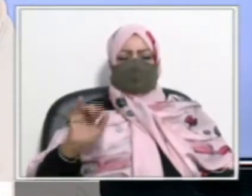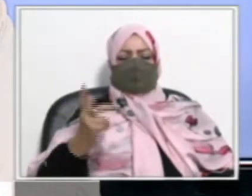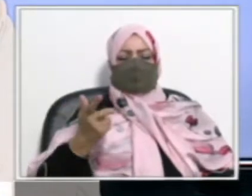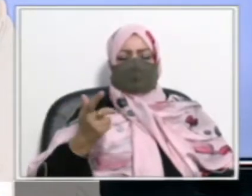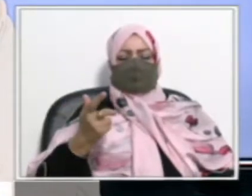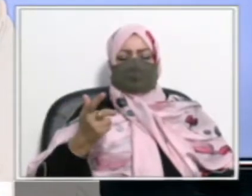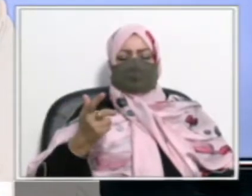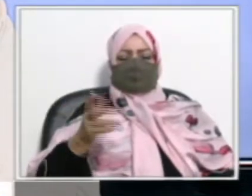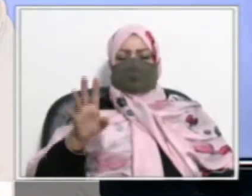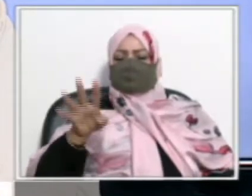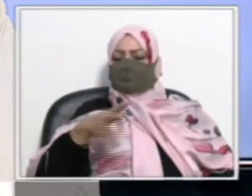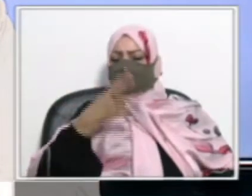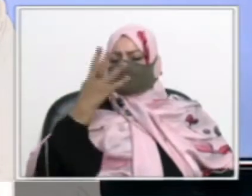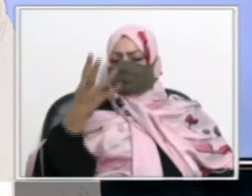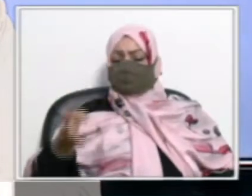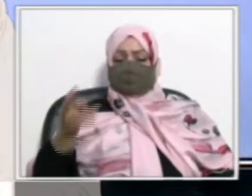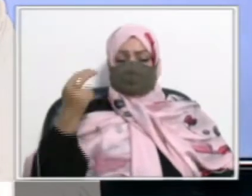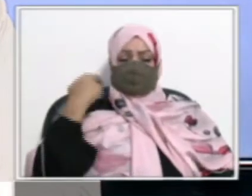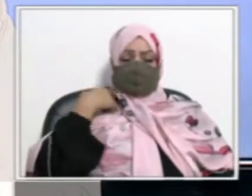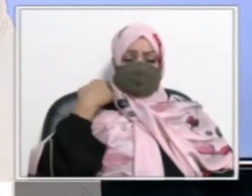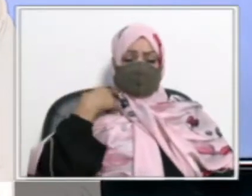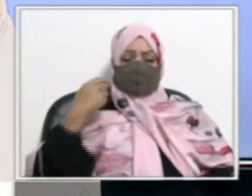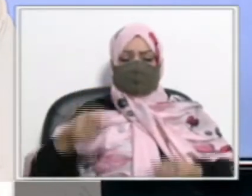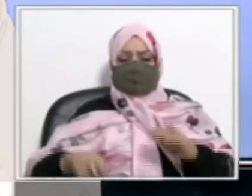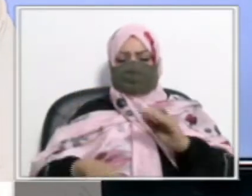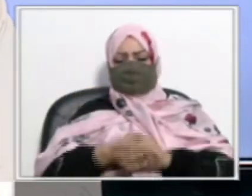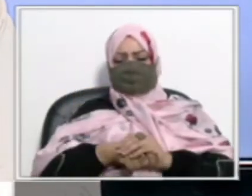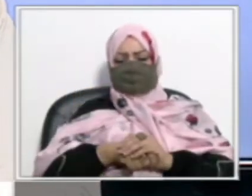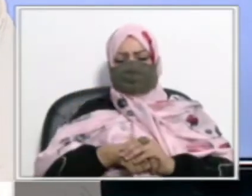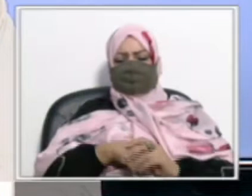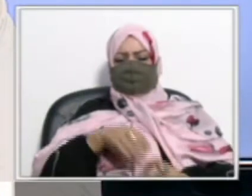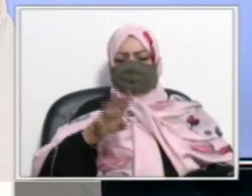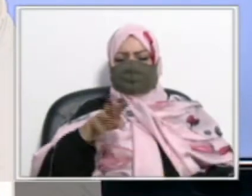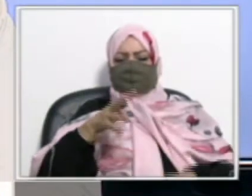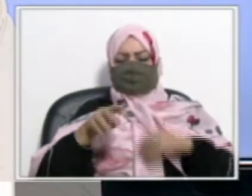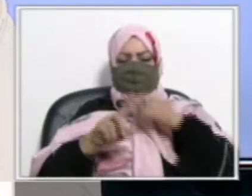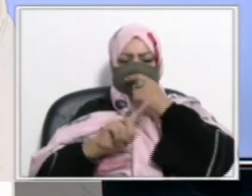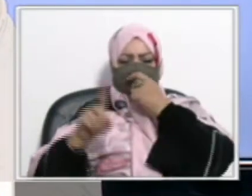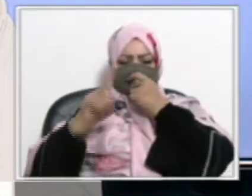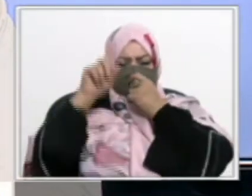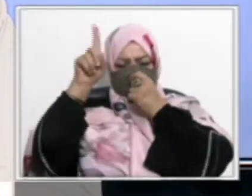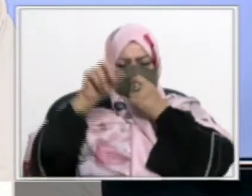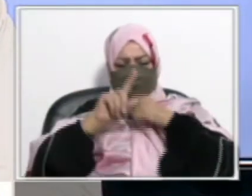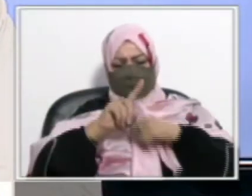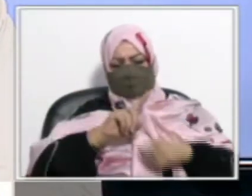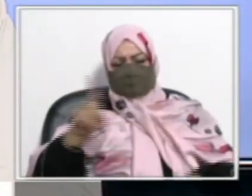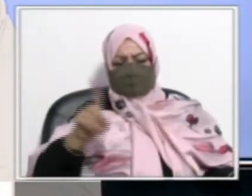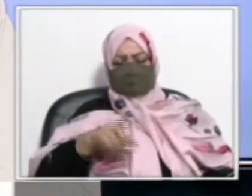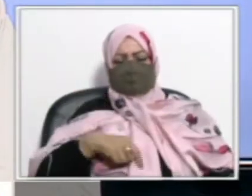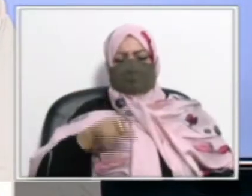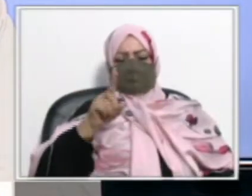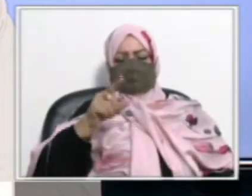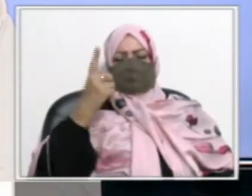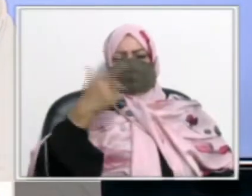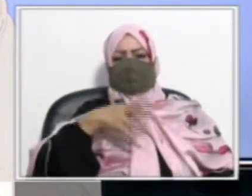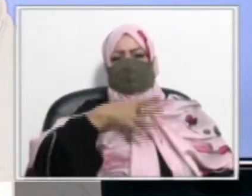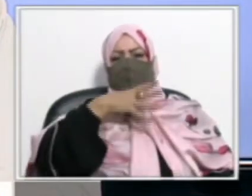عنه رسوله صلى الله عليه وسلم وهذا من الربا الواضح وأنا أستغرب إن كان هو يعني